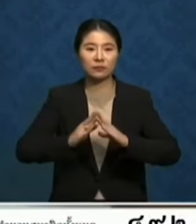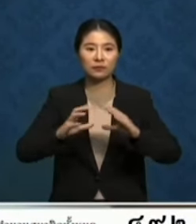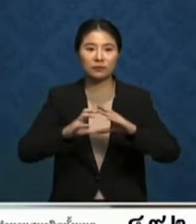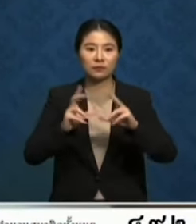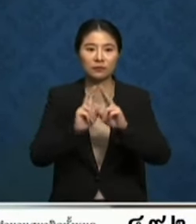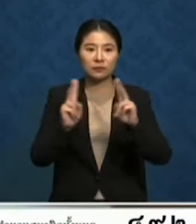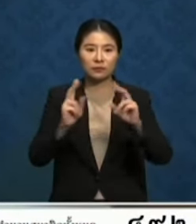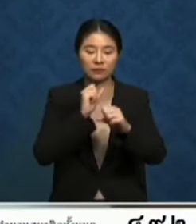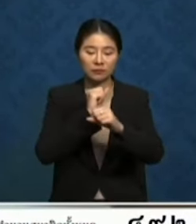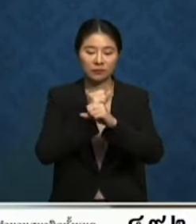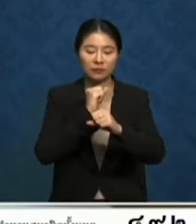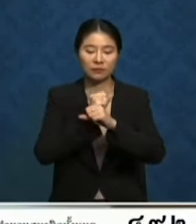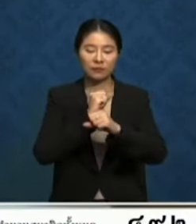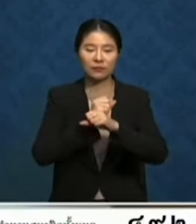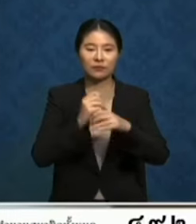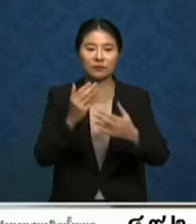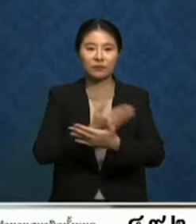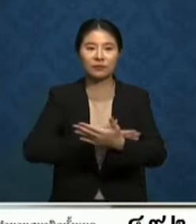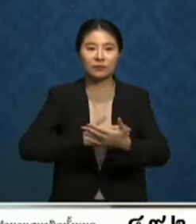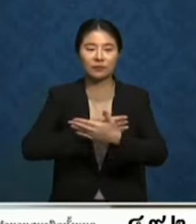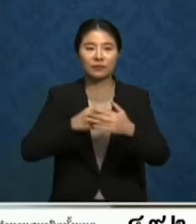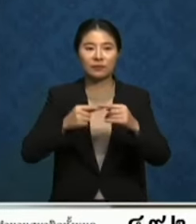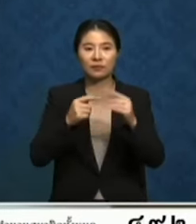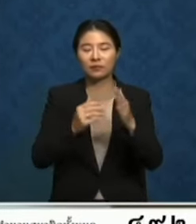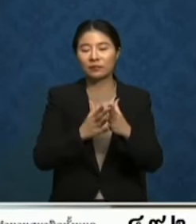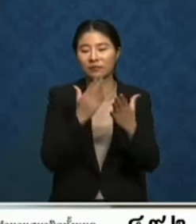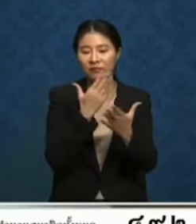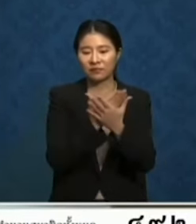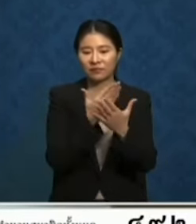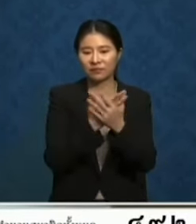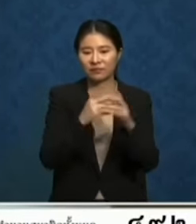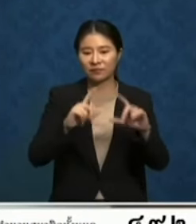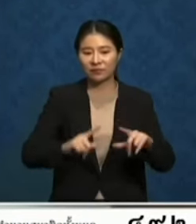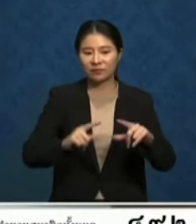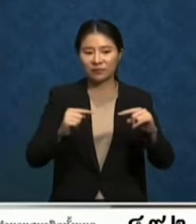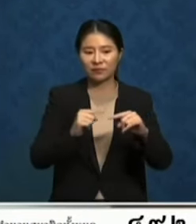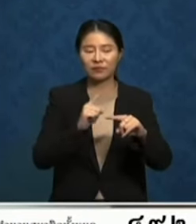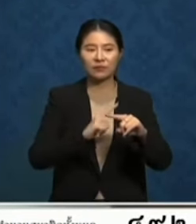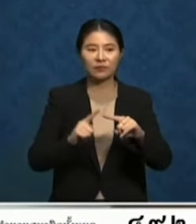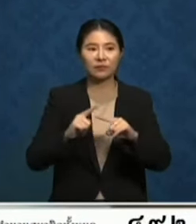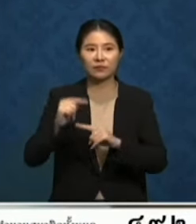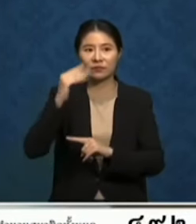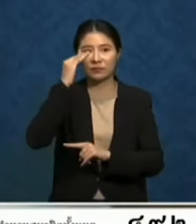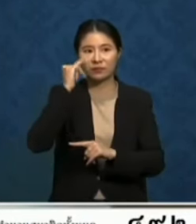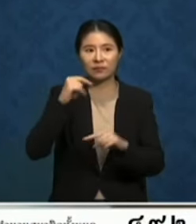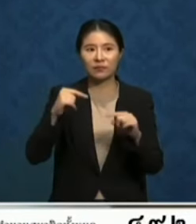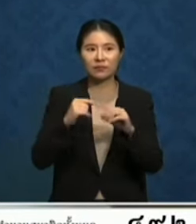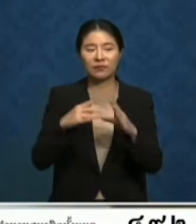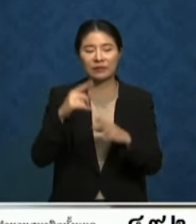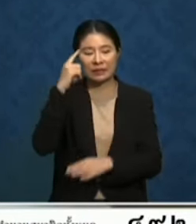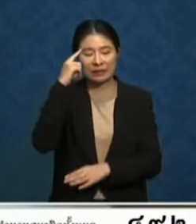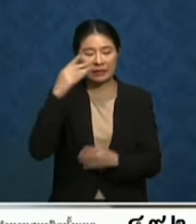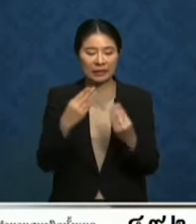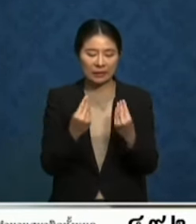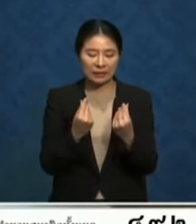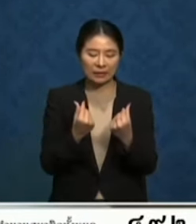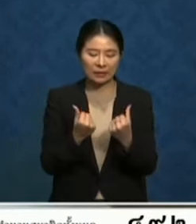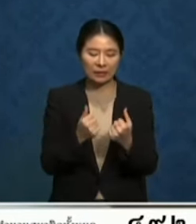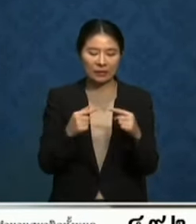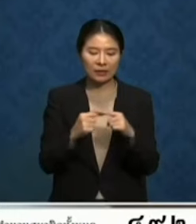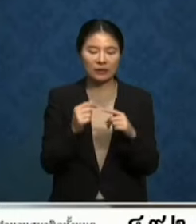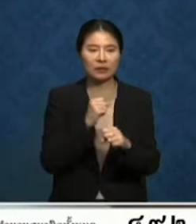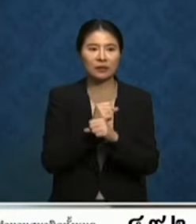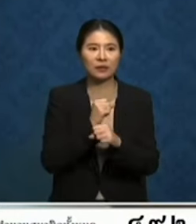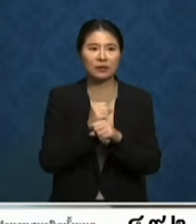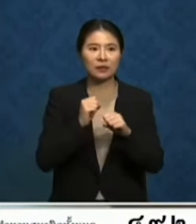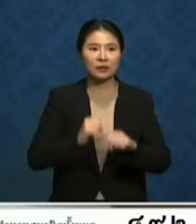าณเป็นกรรมาธิการวิสามัญในการพิจารณาปรับลดงบประมาณในแต่ละปีเพื่อให้เกิดความรอบคอบรัดกุมในการอนุ